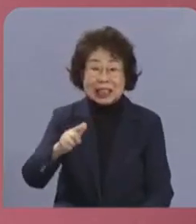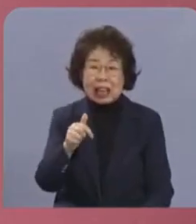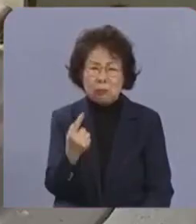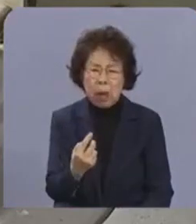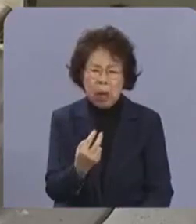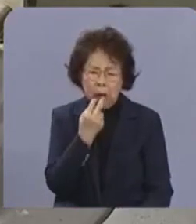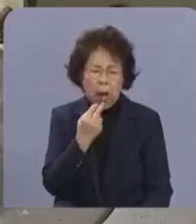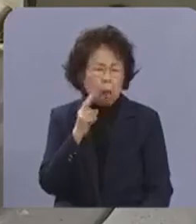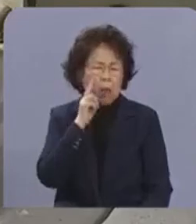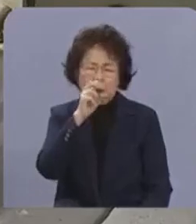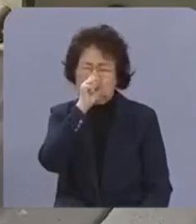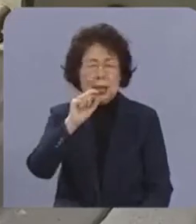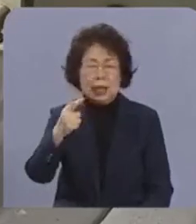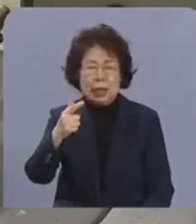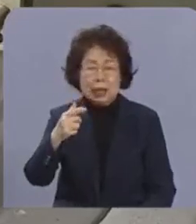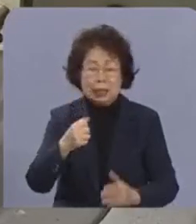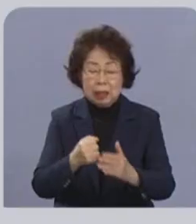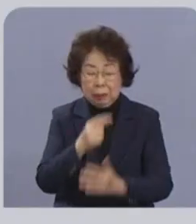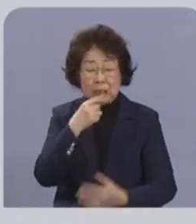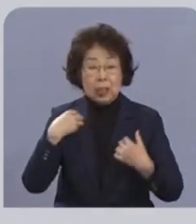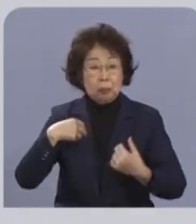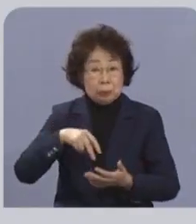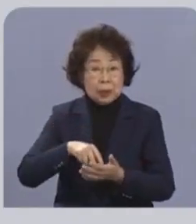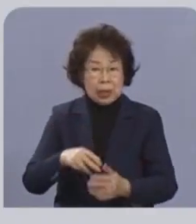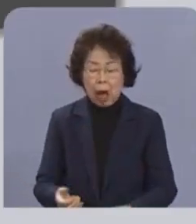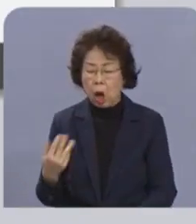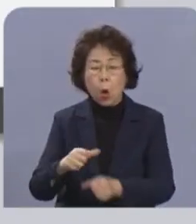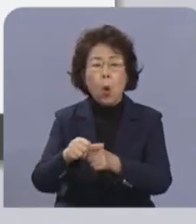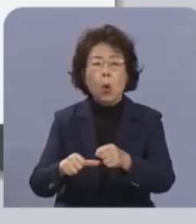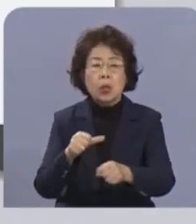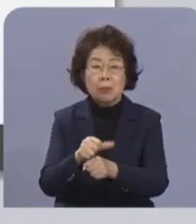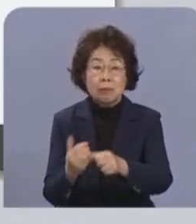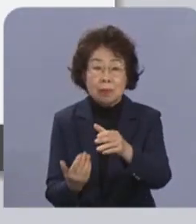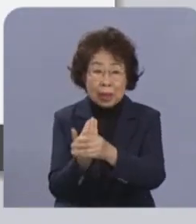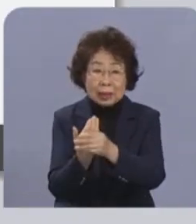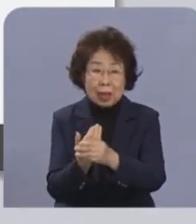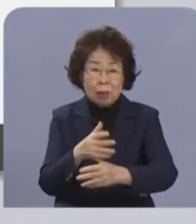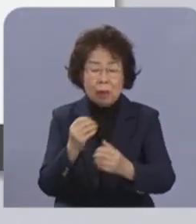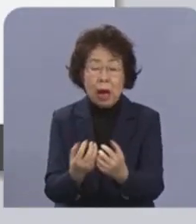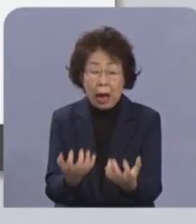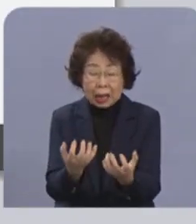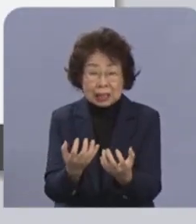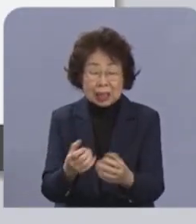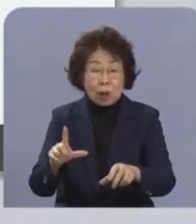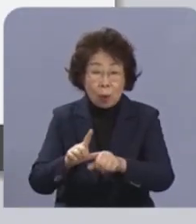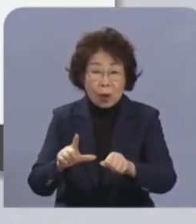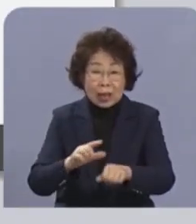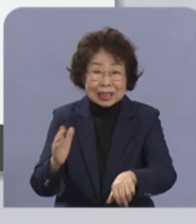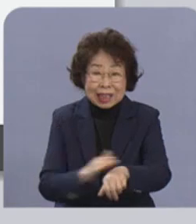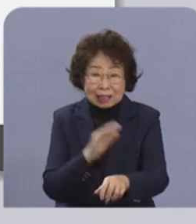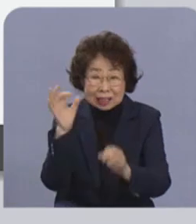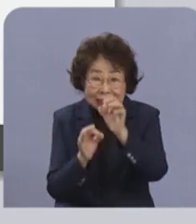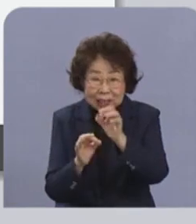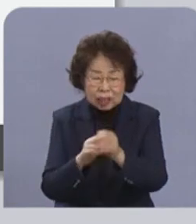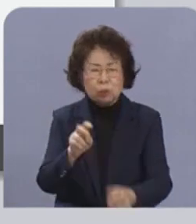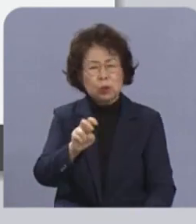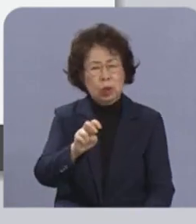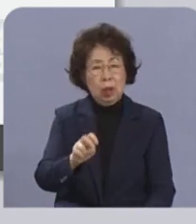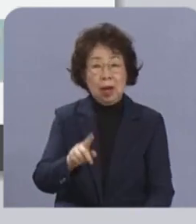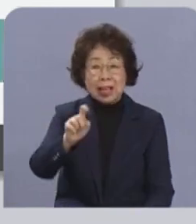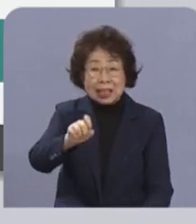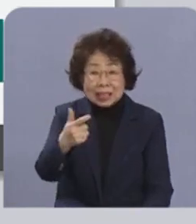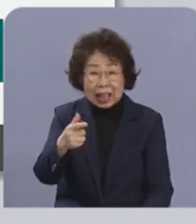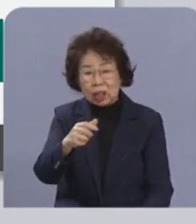큽니다 행정안전부 발표를 보면 최근 5년간 발생한 가스 보일러 사고는 20건 사망자 16명